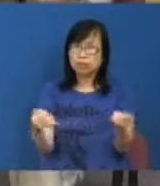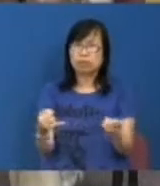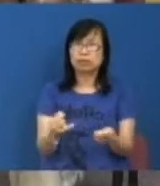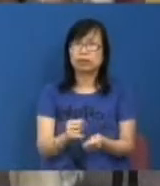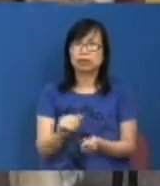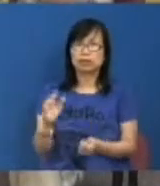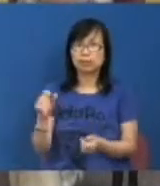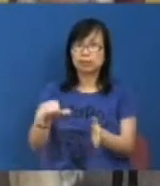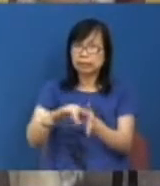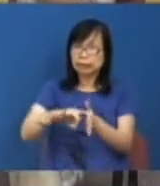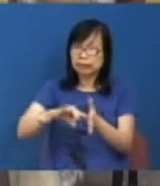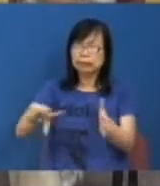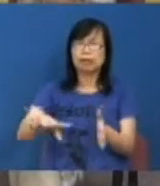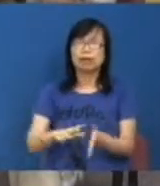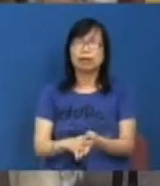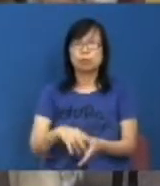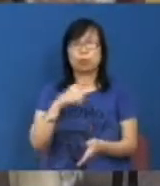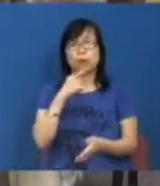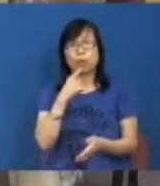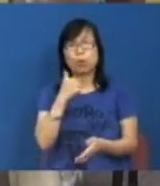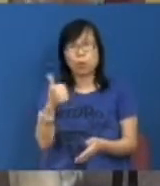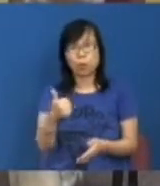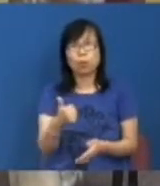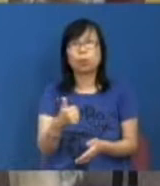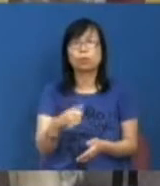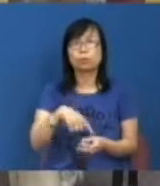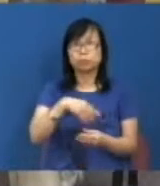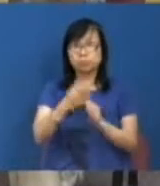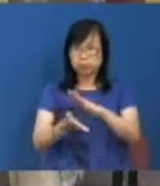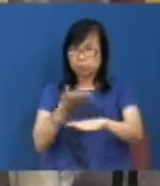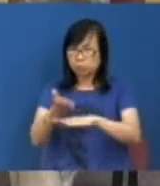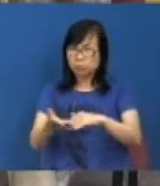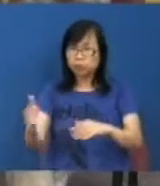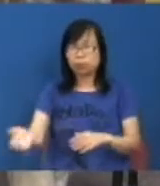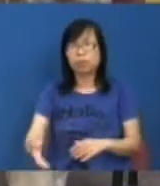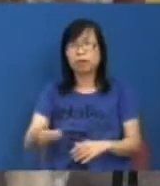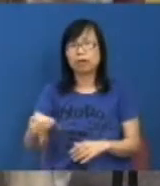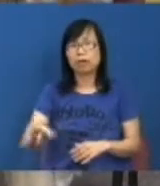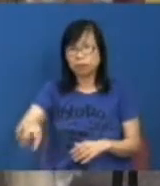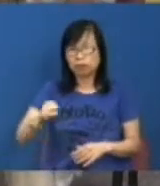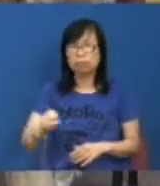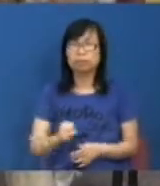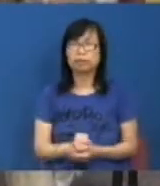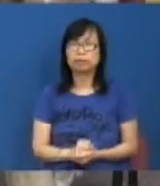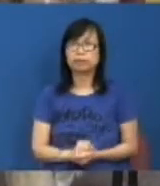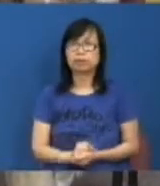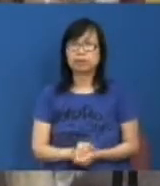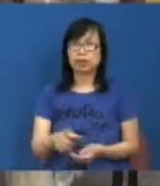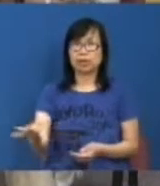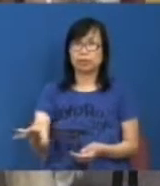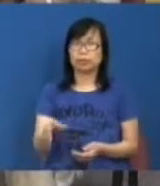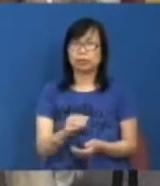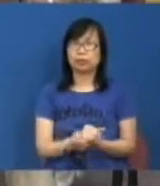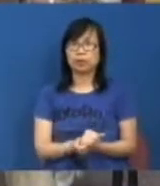陽能啦，咁你如果真係好好咁使用啦，如果喺個環保村屋嘅屋身上邊，你喺用個 solar